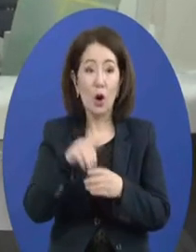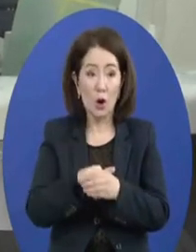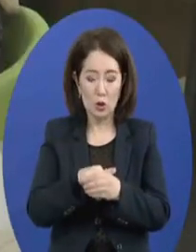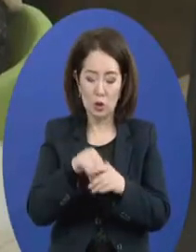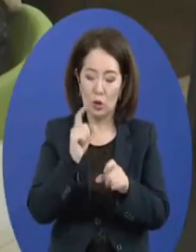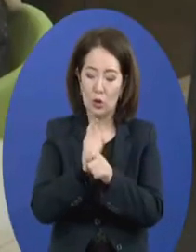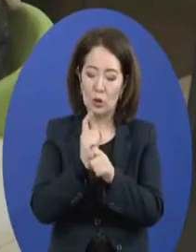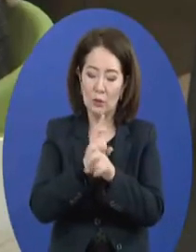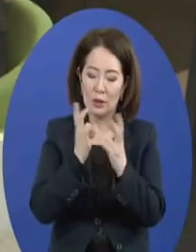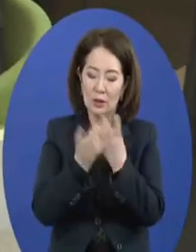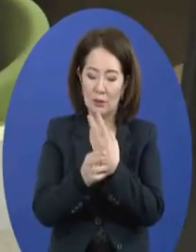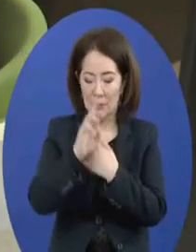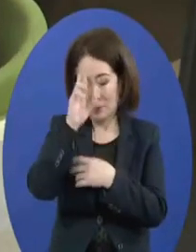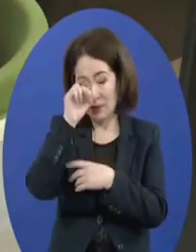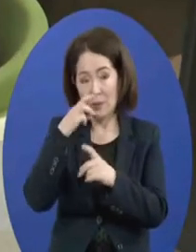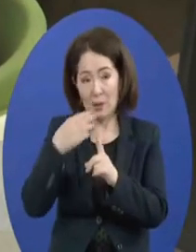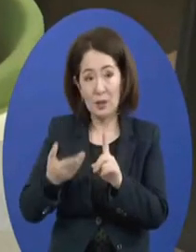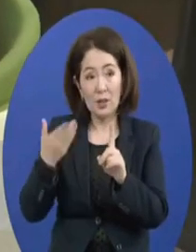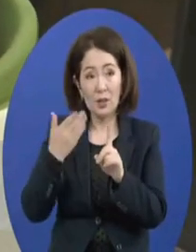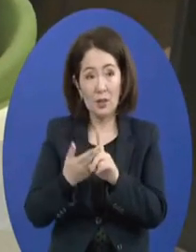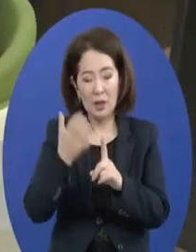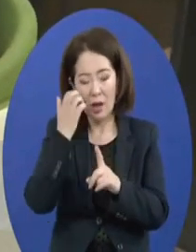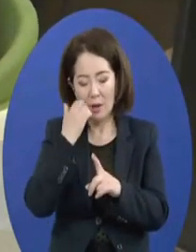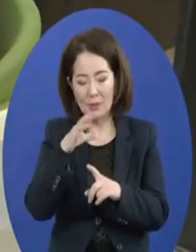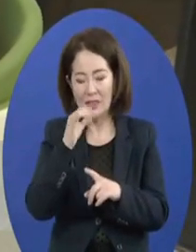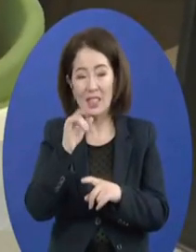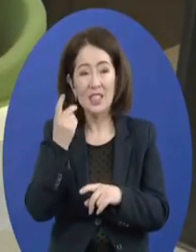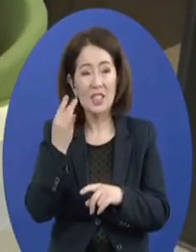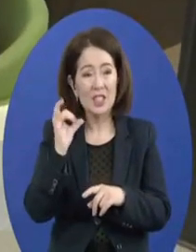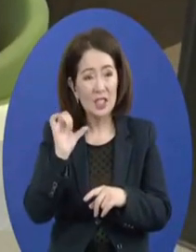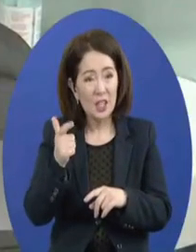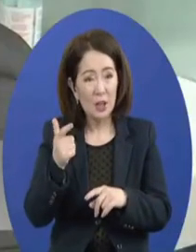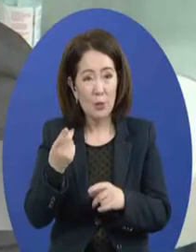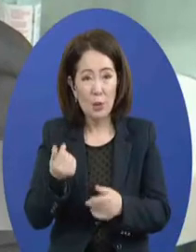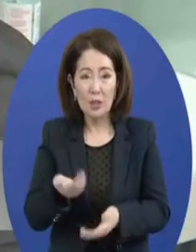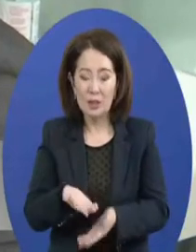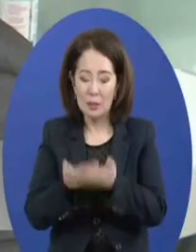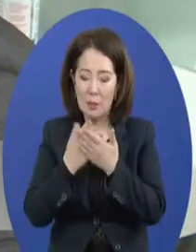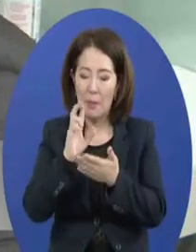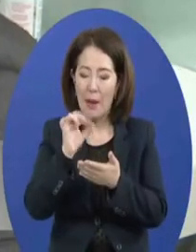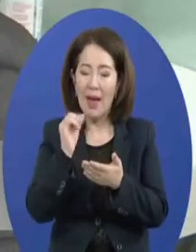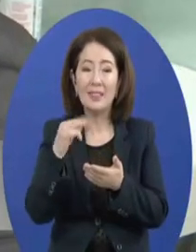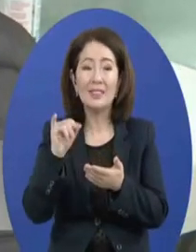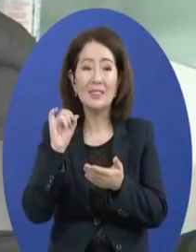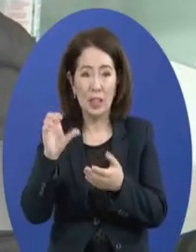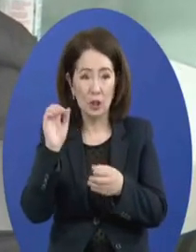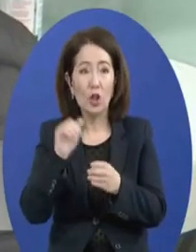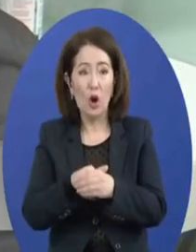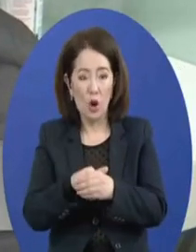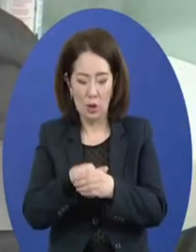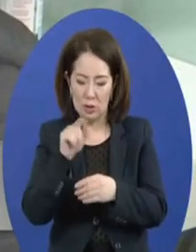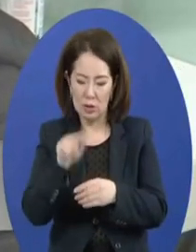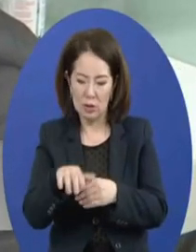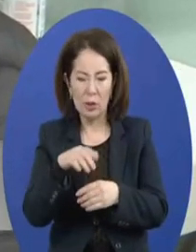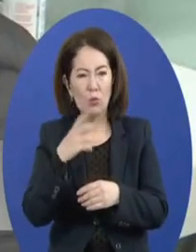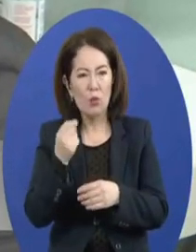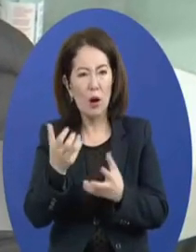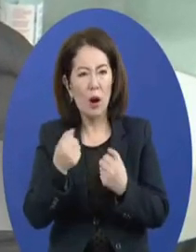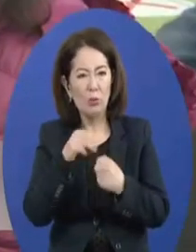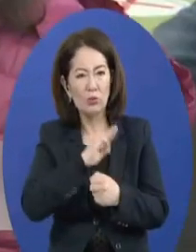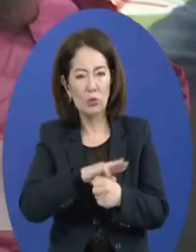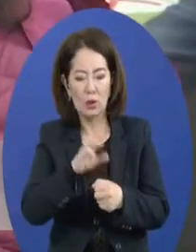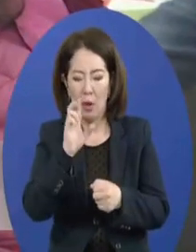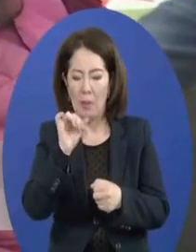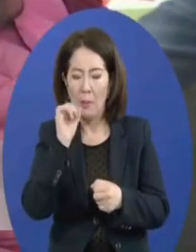хөдөлмөр нийгэм хамгааллын яамнаас мэдээлж байна. Ахмадуудын насны хишиг мөнгөнд дэмжлэг банкны данс руу нөрөх юм байна. Тиймээс ахмадууд мөнгө авахын